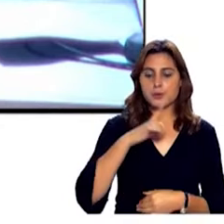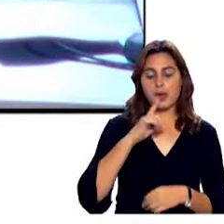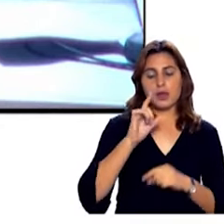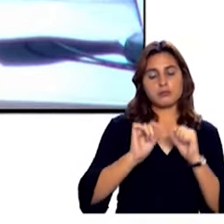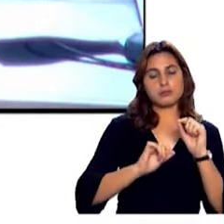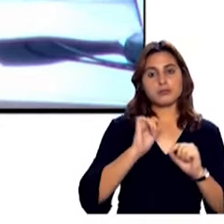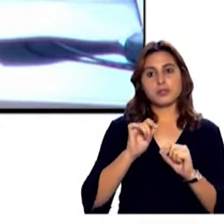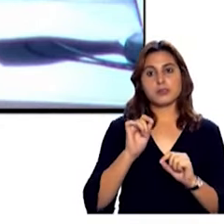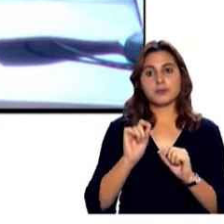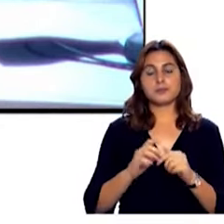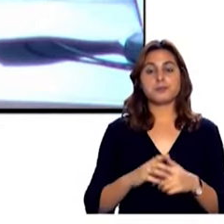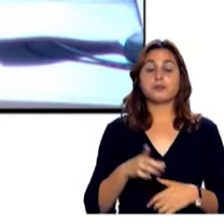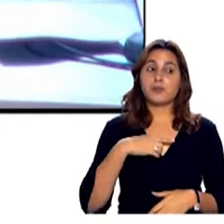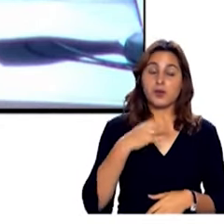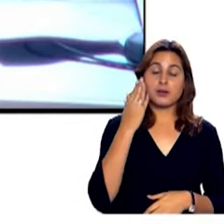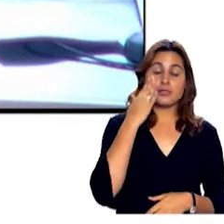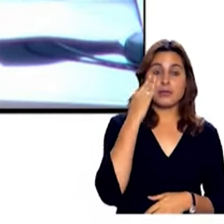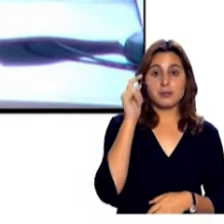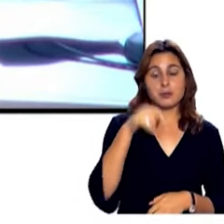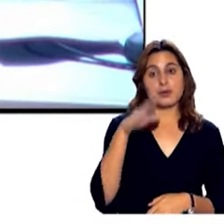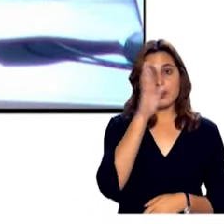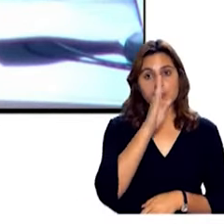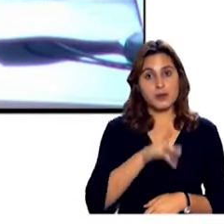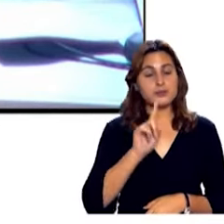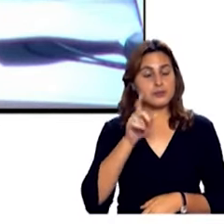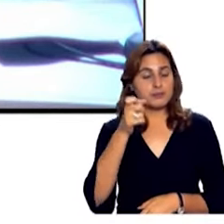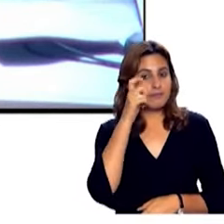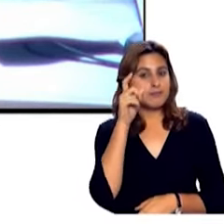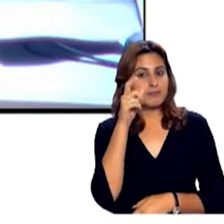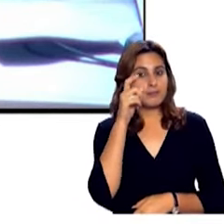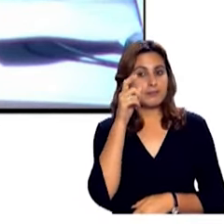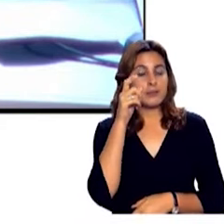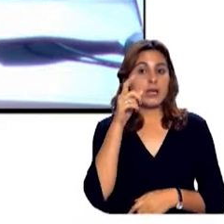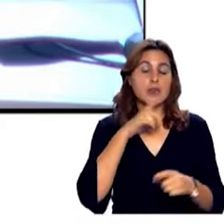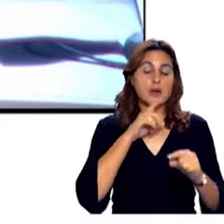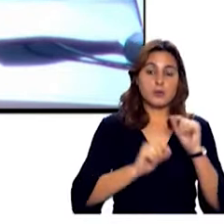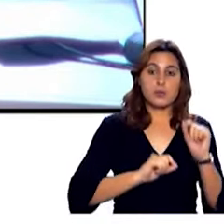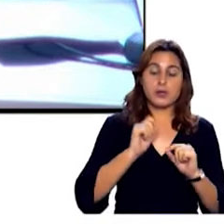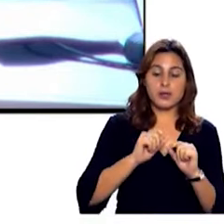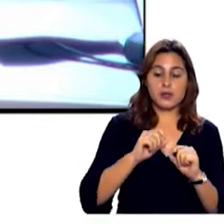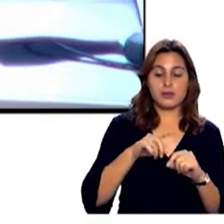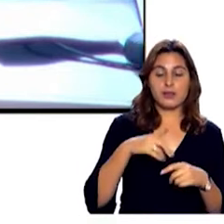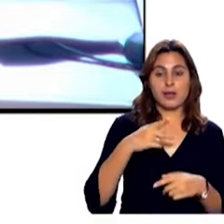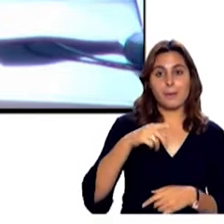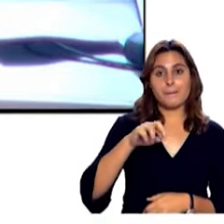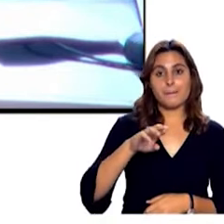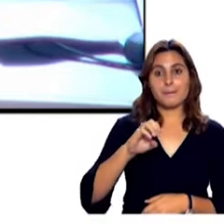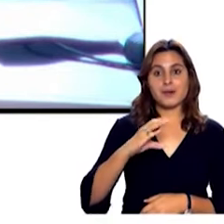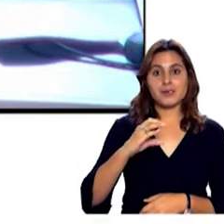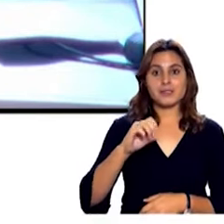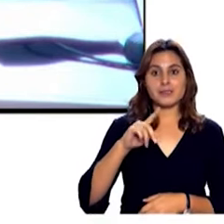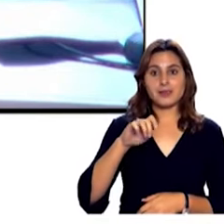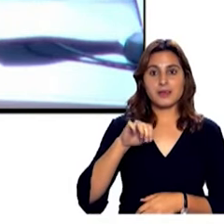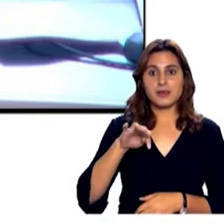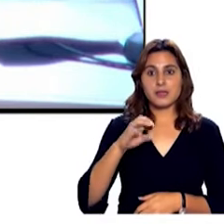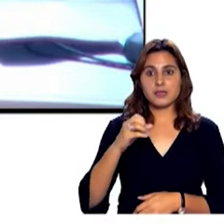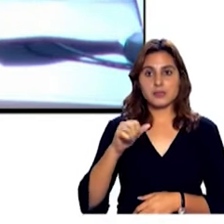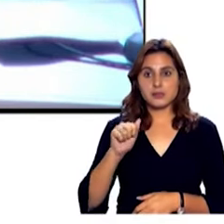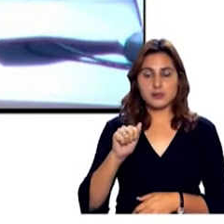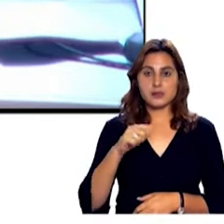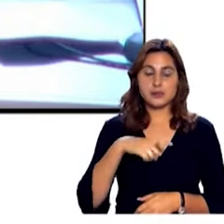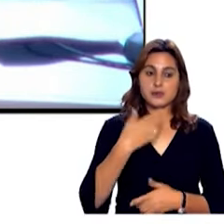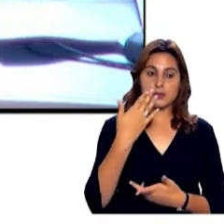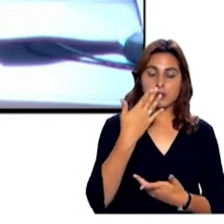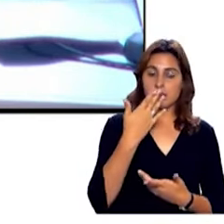TRS intéressé par la régle de précédent en France Il n'existe pas juridiquement de régle de